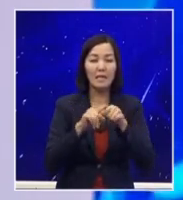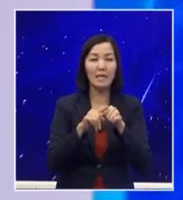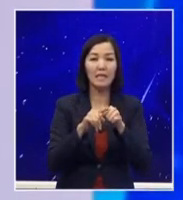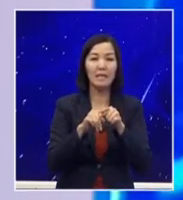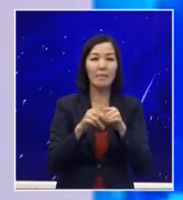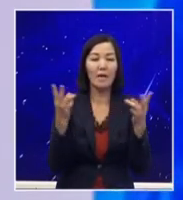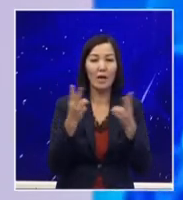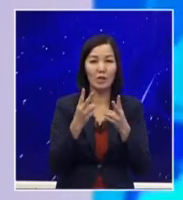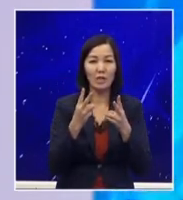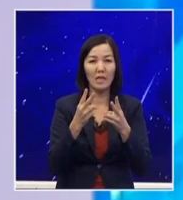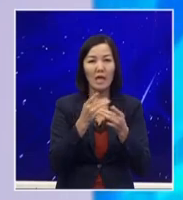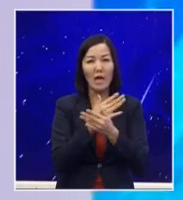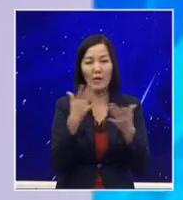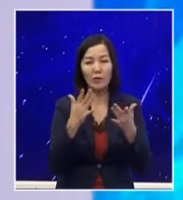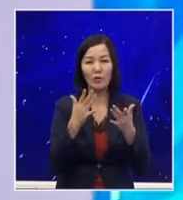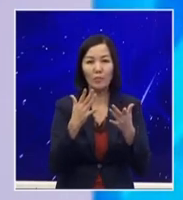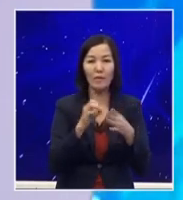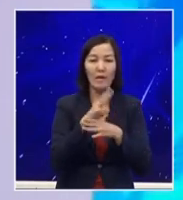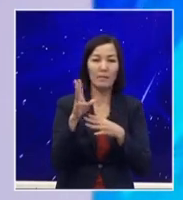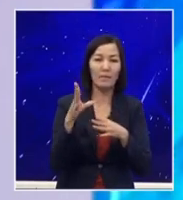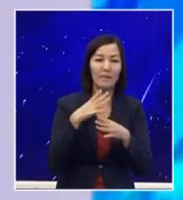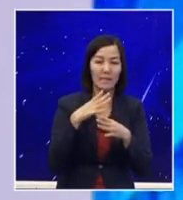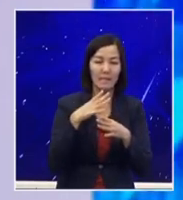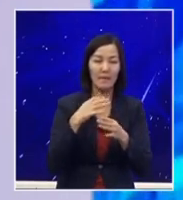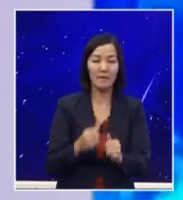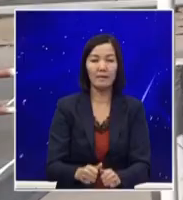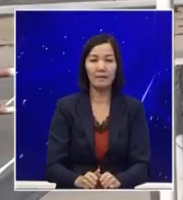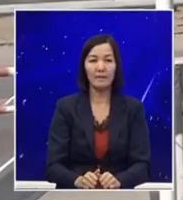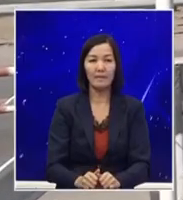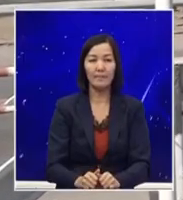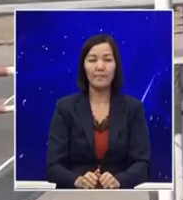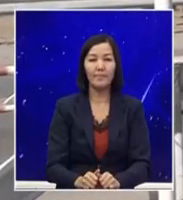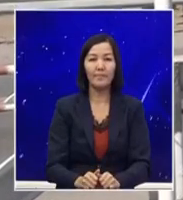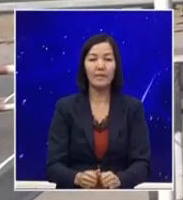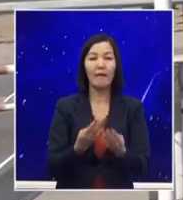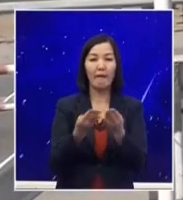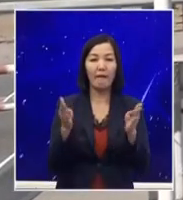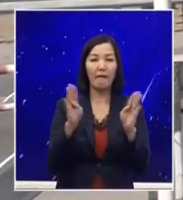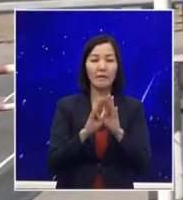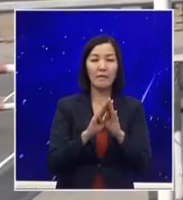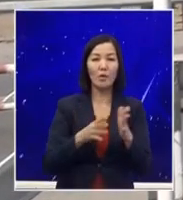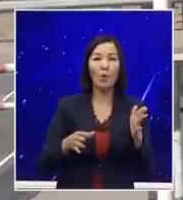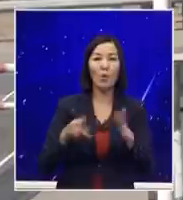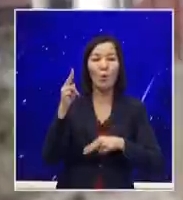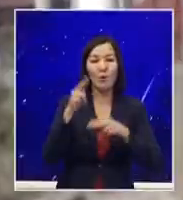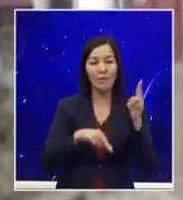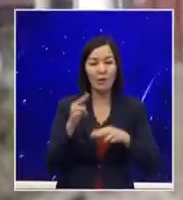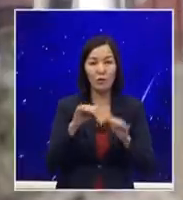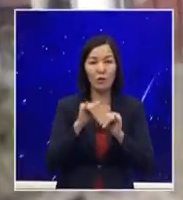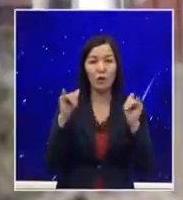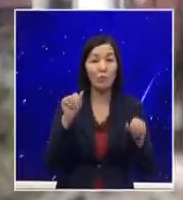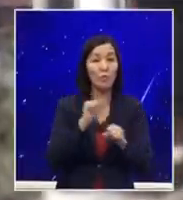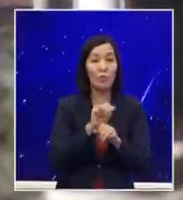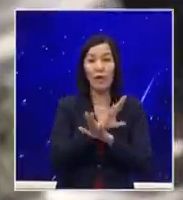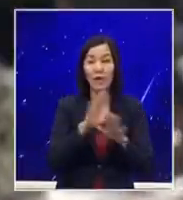оқушылар, немен компьютер, жаңағы керекті заттармен бәрімен қамтылған. Карантин кезінде облыстың инфраструктуралық дамуы